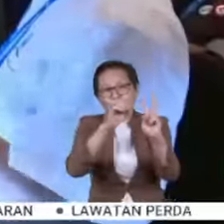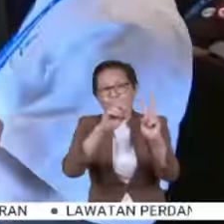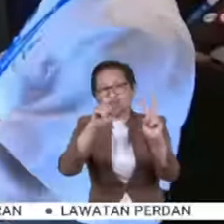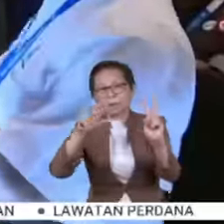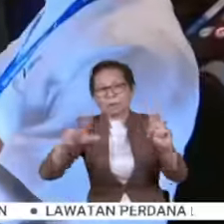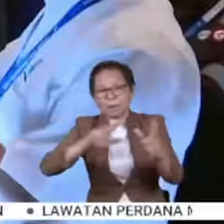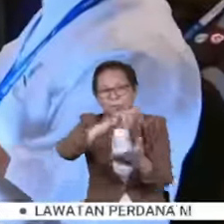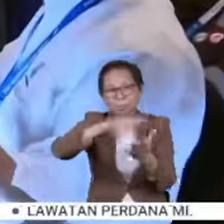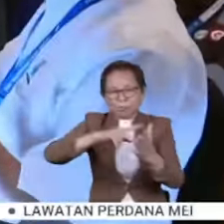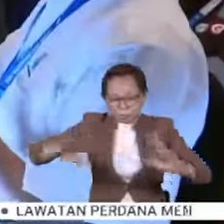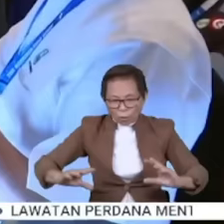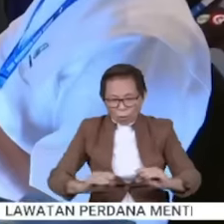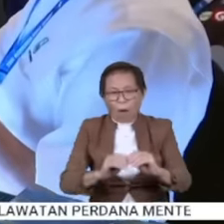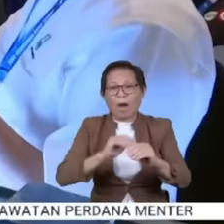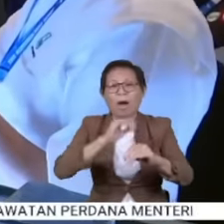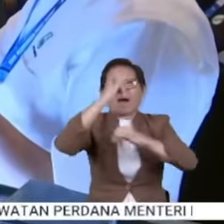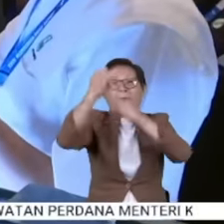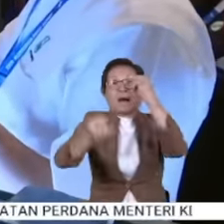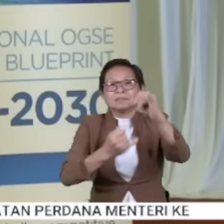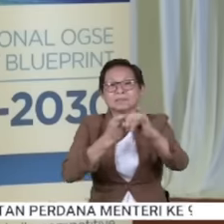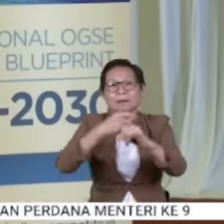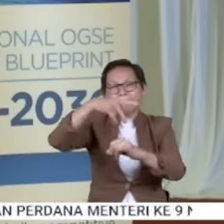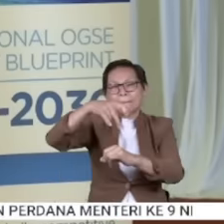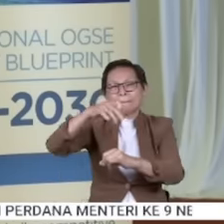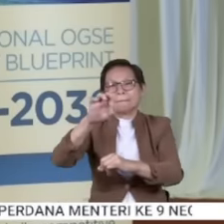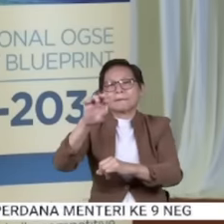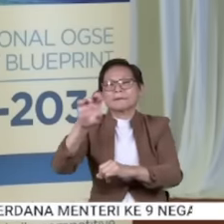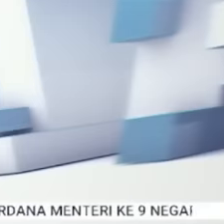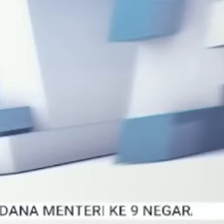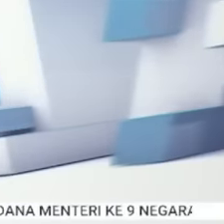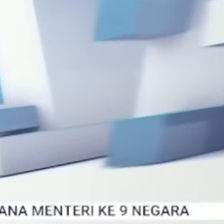konvensional Persada Johor